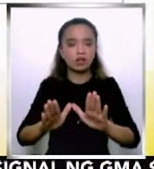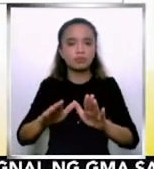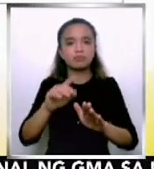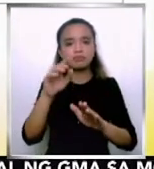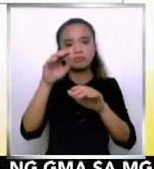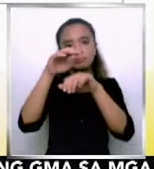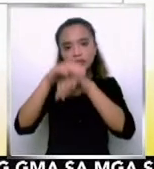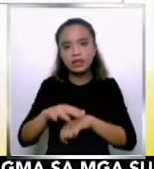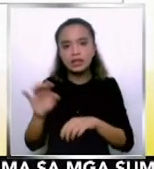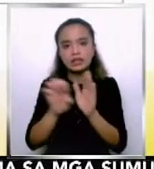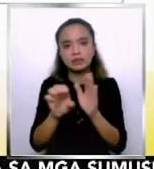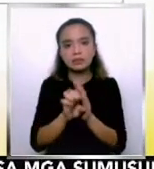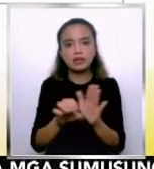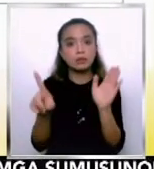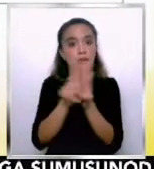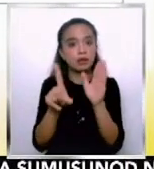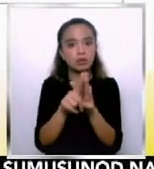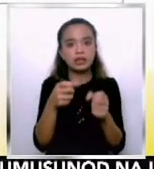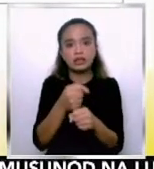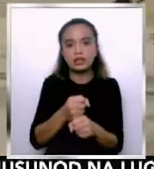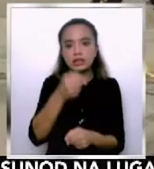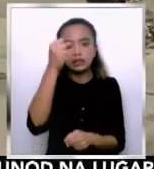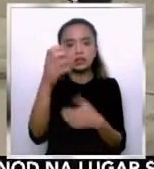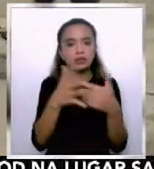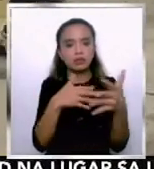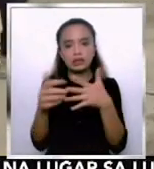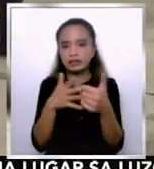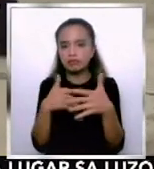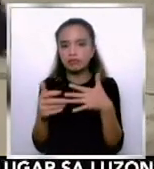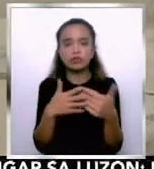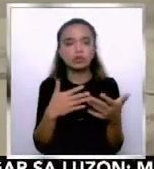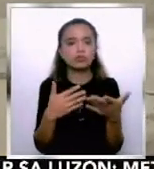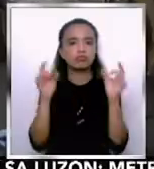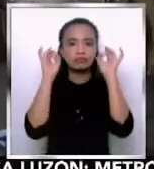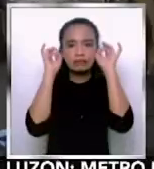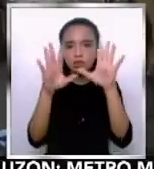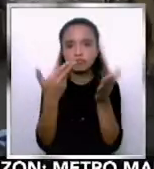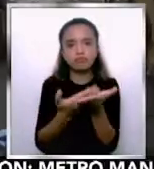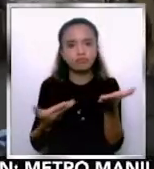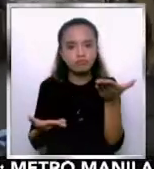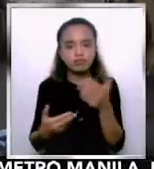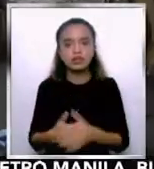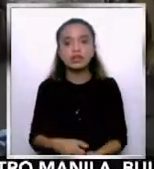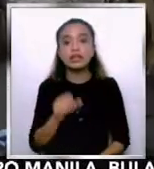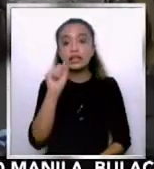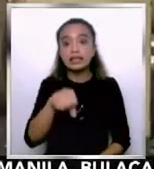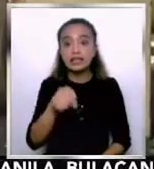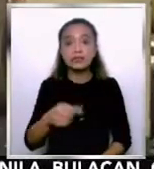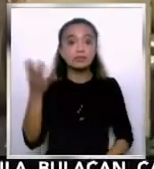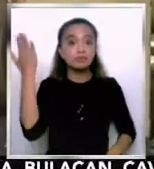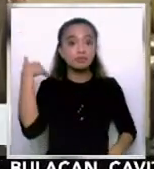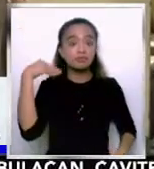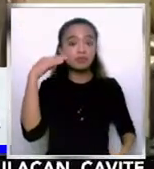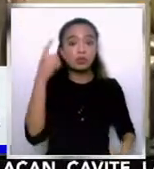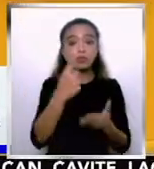payong, stick, pati ang anumang matatalim na bagay. Bagamat nagkaroon ng mga pagsabog sa Mindanao itong mga nakaraang linggo. Sabi ng PNP, wala